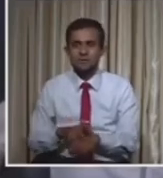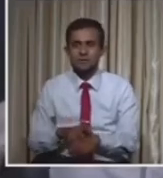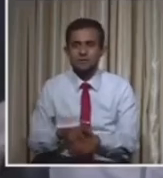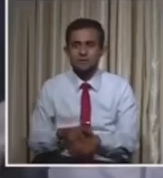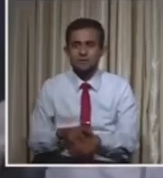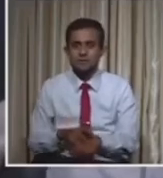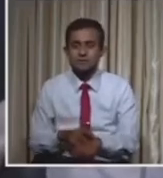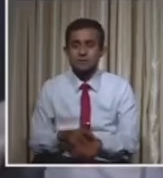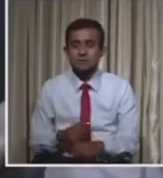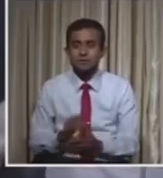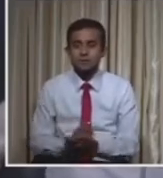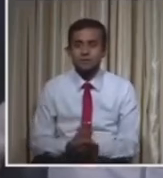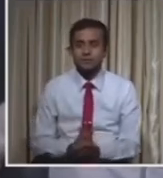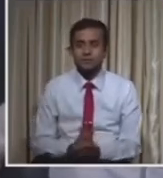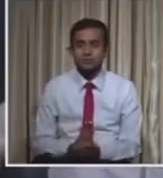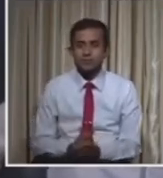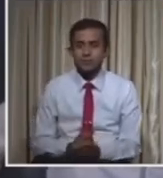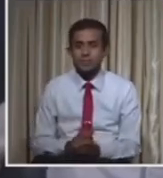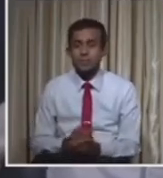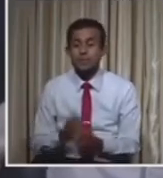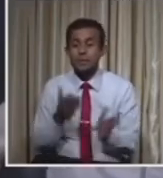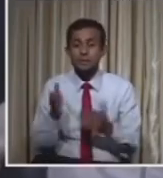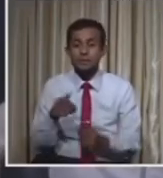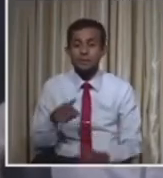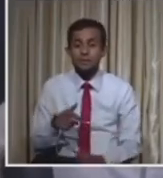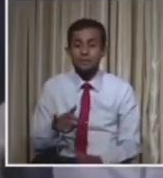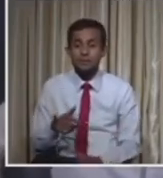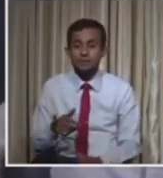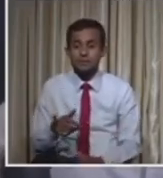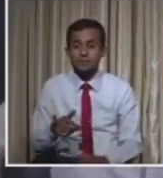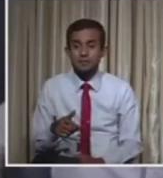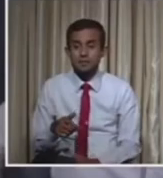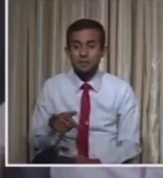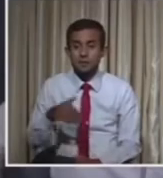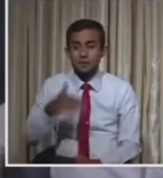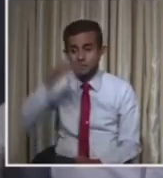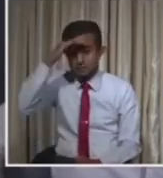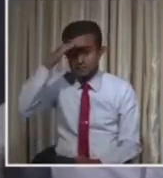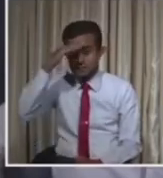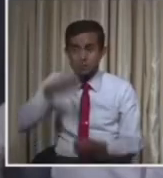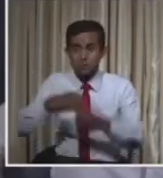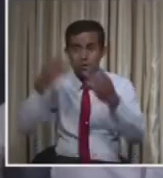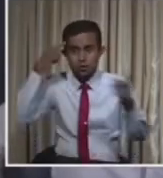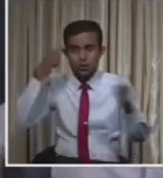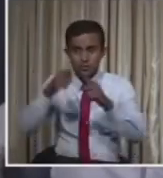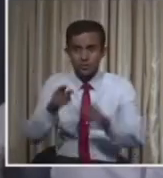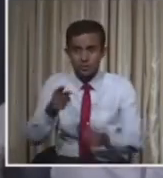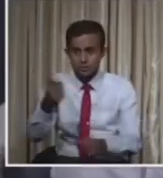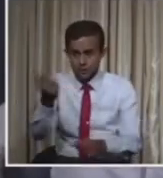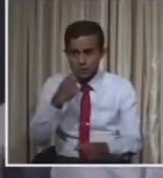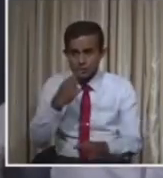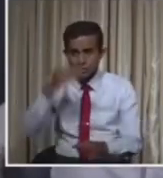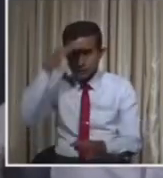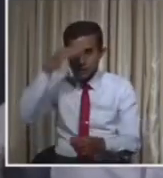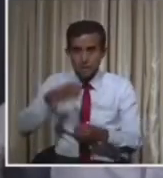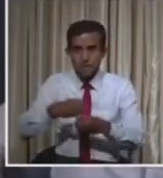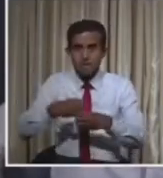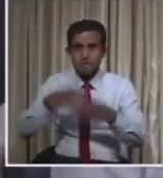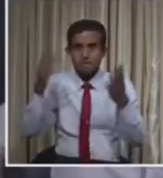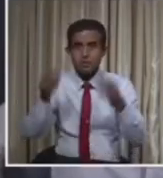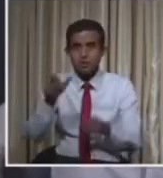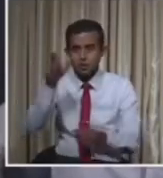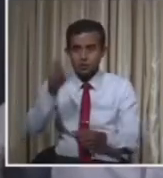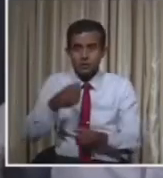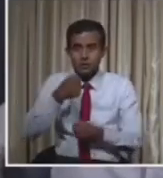සබ්දාන. කරු තාතුනේ ඊළඟට මේ අද පාස්කු ප්‍රහාරය සම්බන්ධයෙන්. දැන් ඔබතුමා කිව්වා පාස්කු ප්‍රහාරයේ